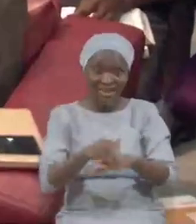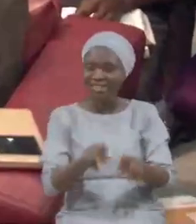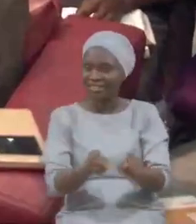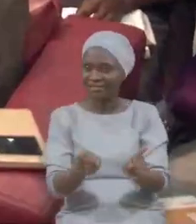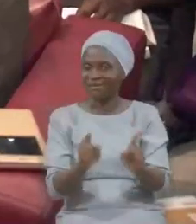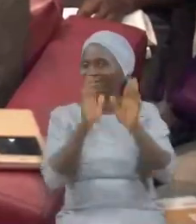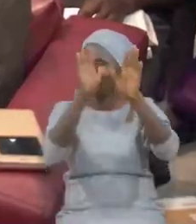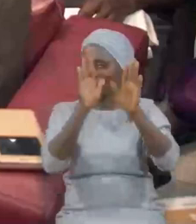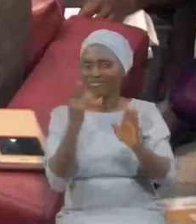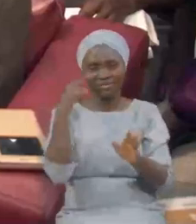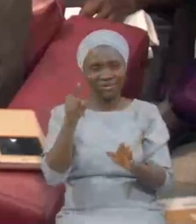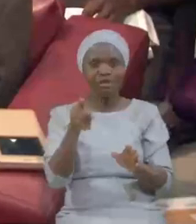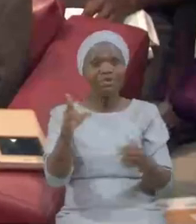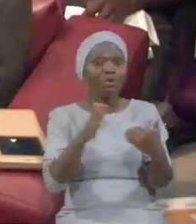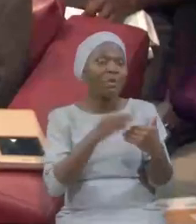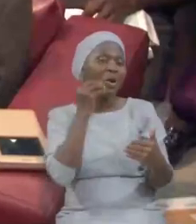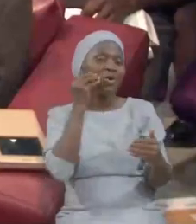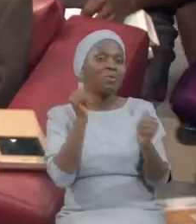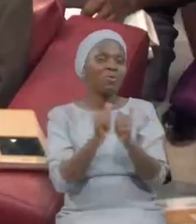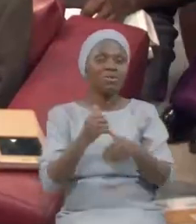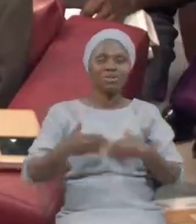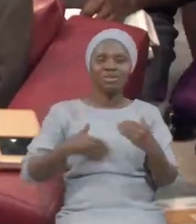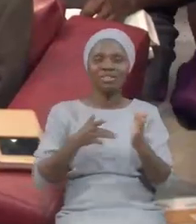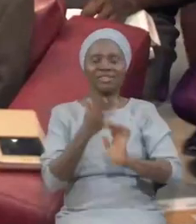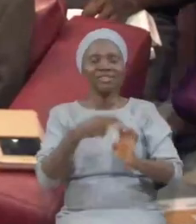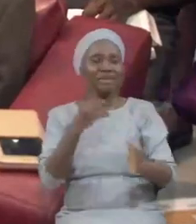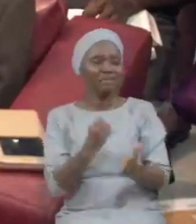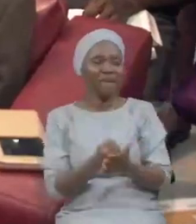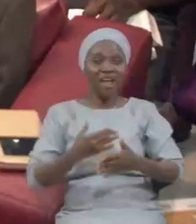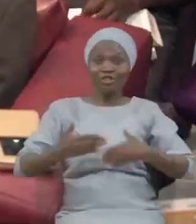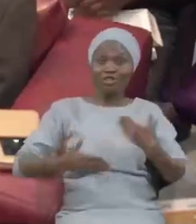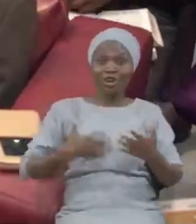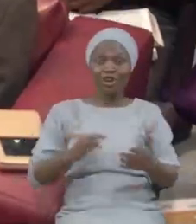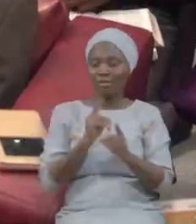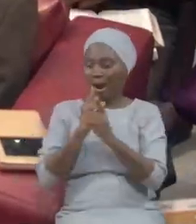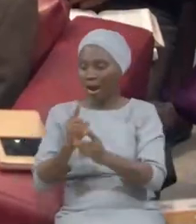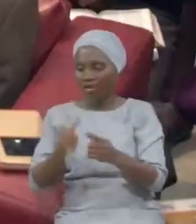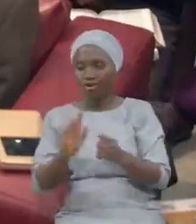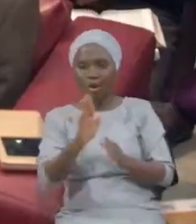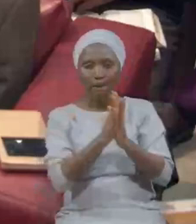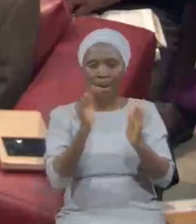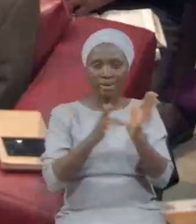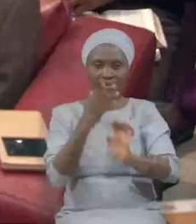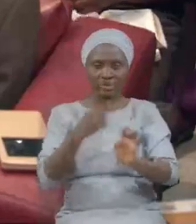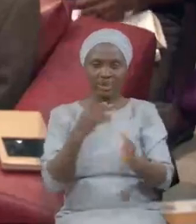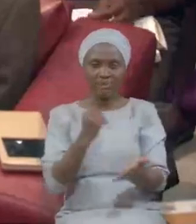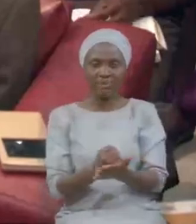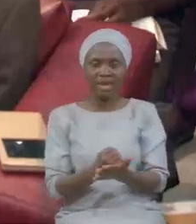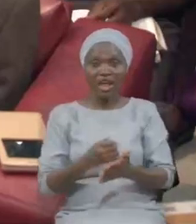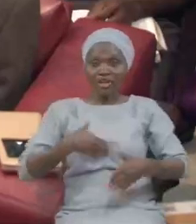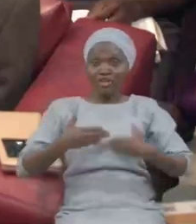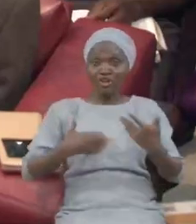allez rentrer chez vous avec joie. La joie des prières exaucées, la joie de